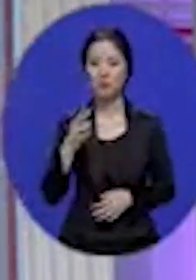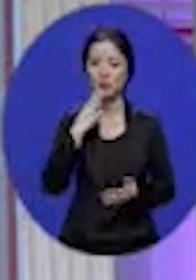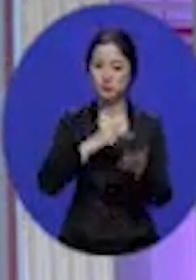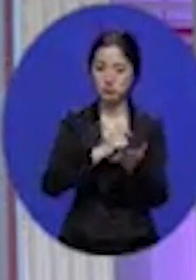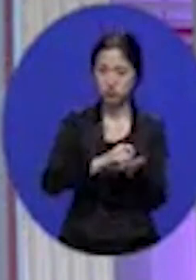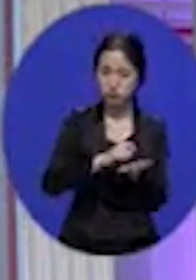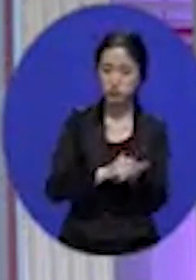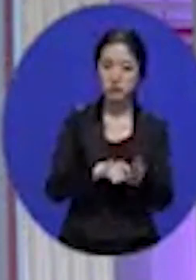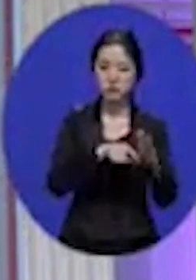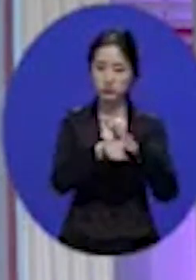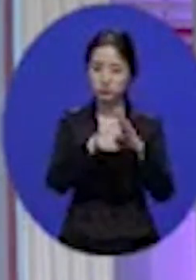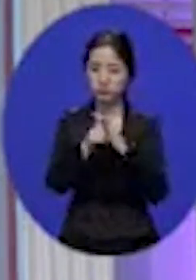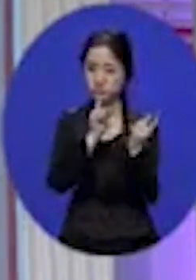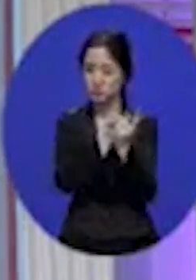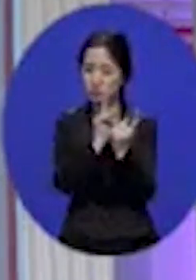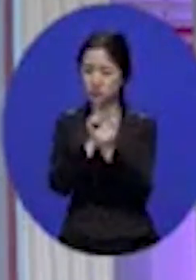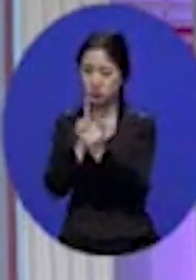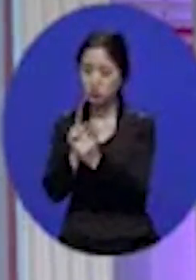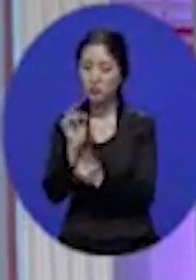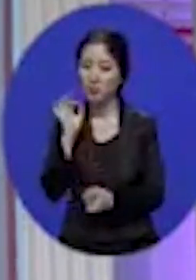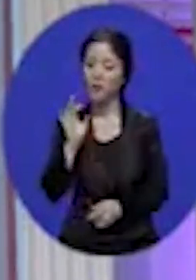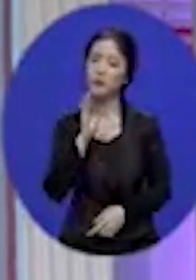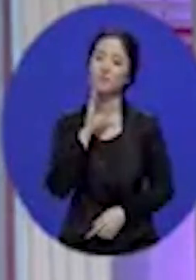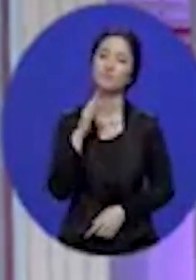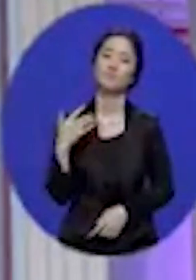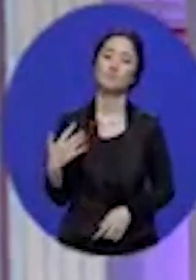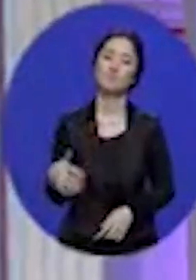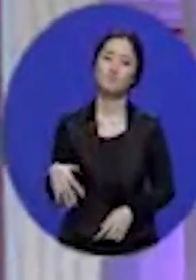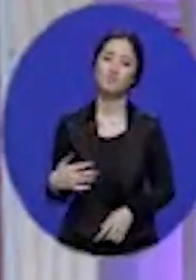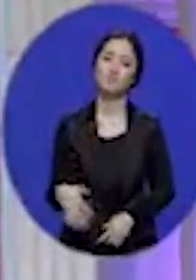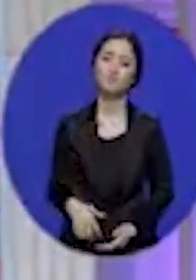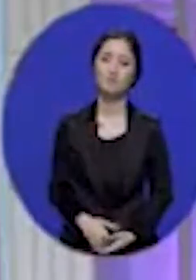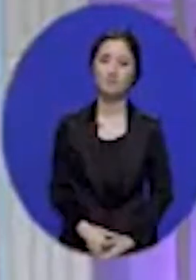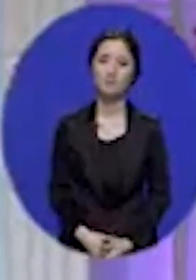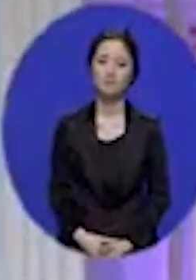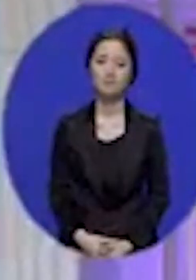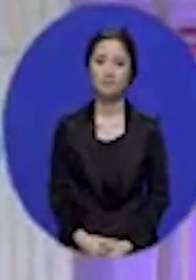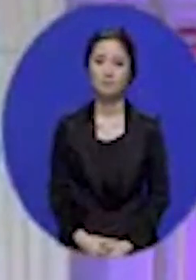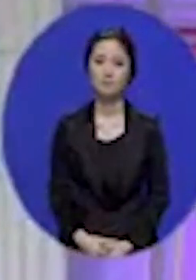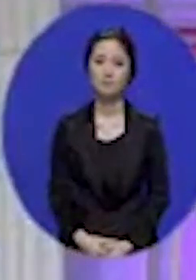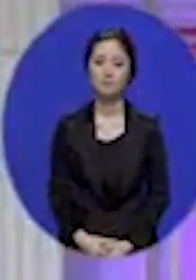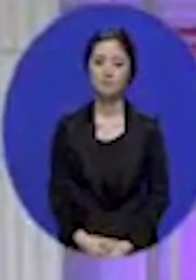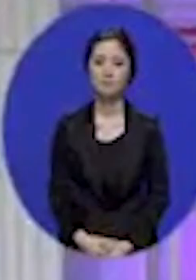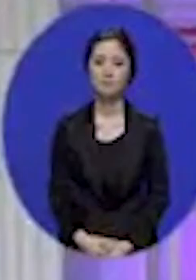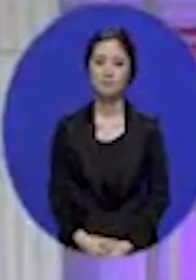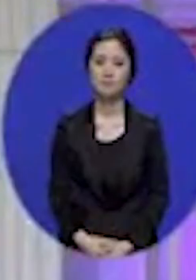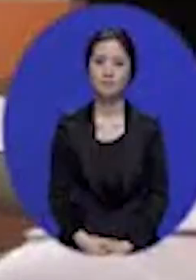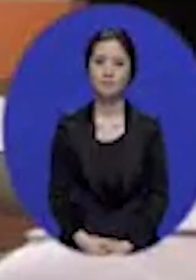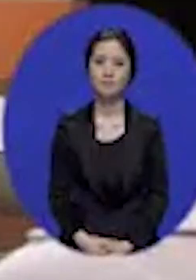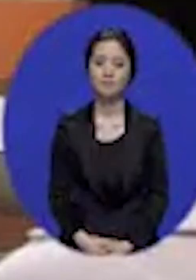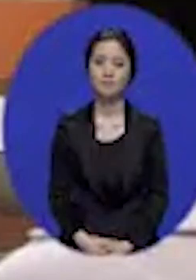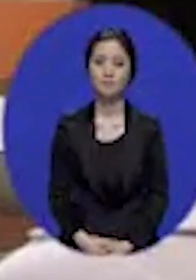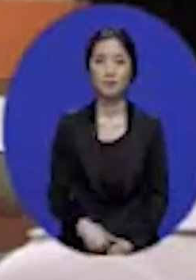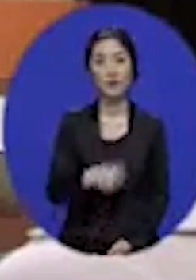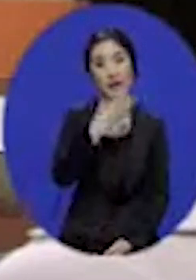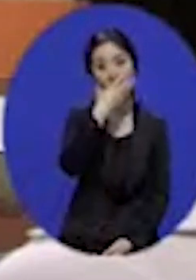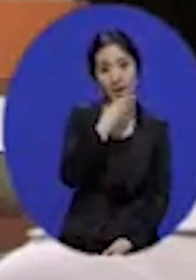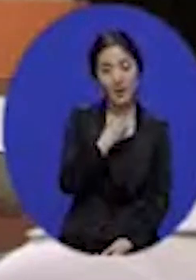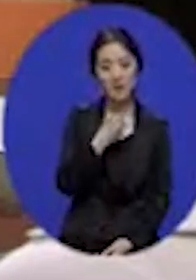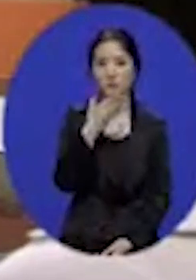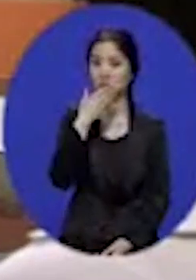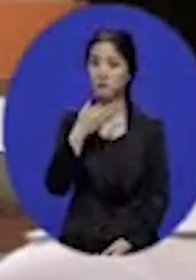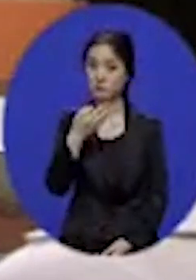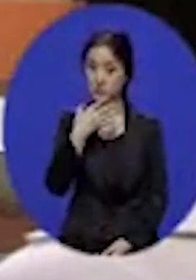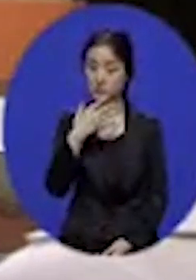네. 찾아가라. 그러면서 마지막으로 제가 느꼈던 것들을 정리해보면 아 맞다. 우리가 행복과 불행을 느끼는